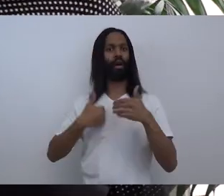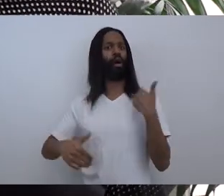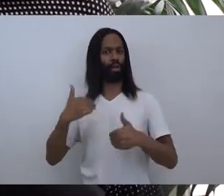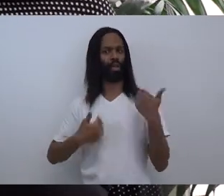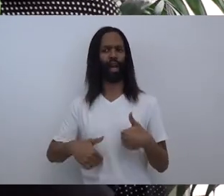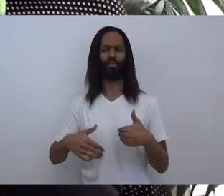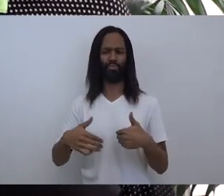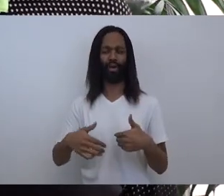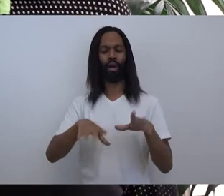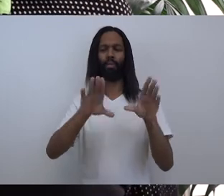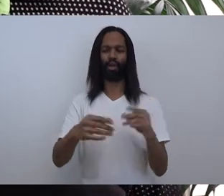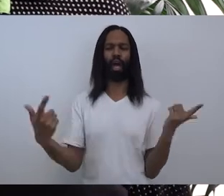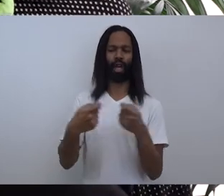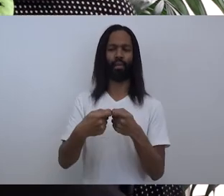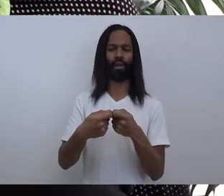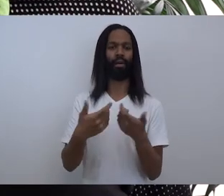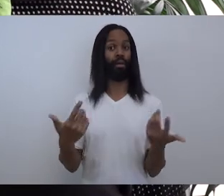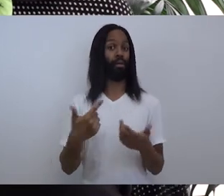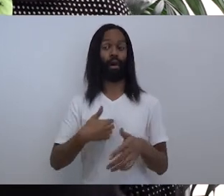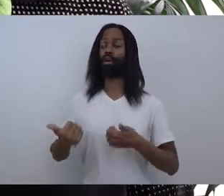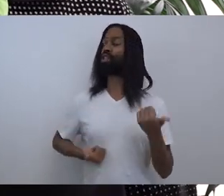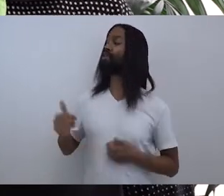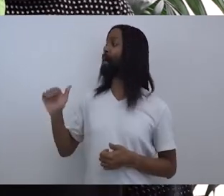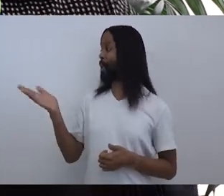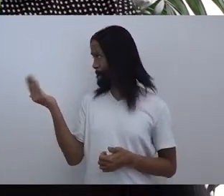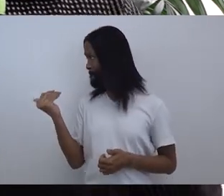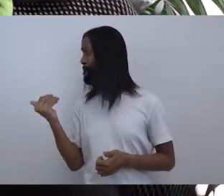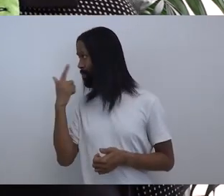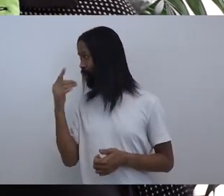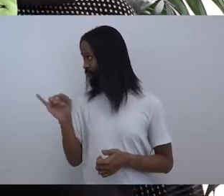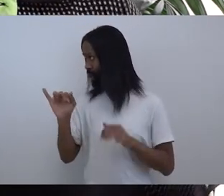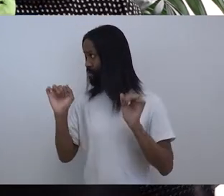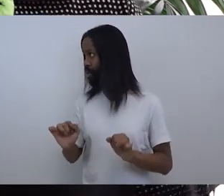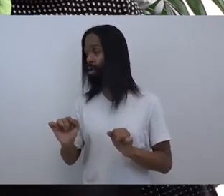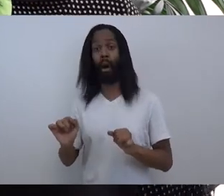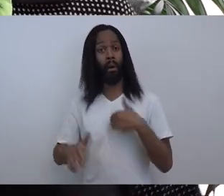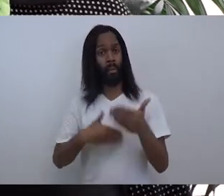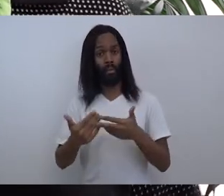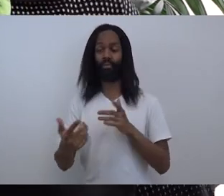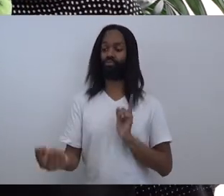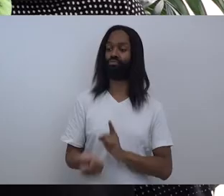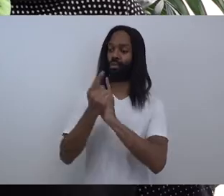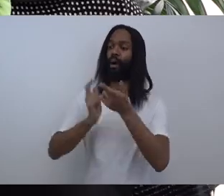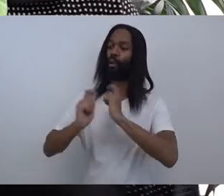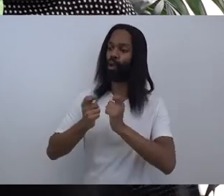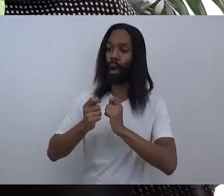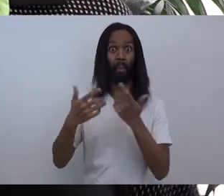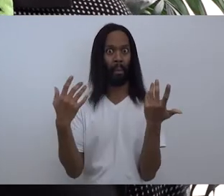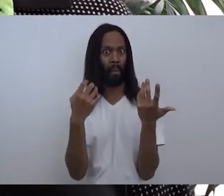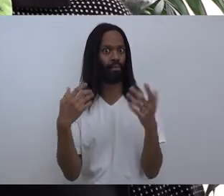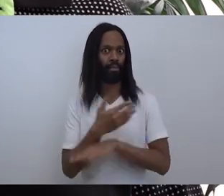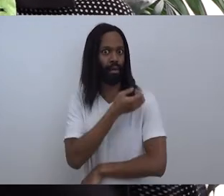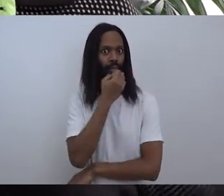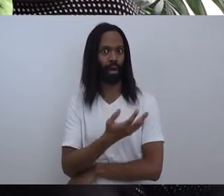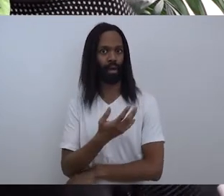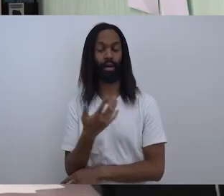statut d'handicap et je me suis adressé au service et qui m'a fait une proposition. L'entretien s'est passé très bien passé, la personne